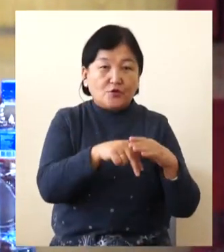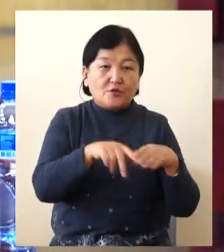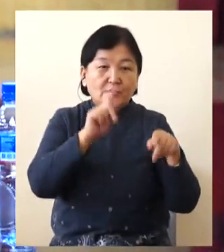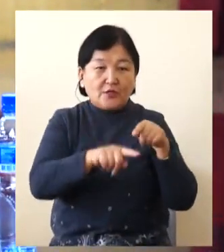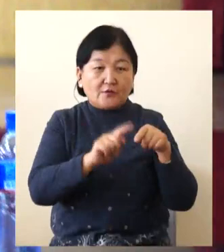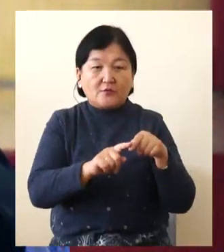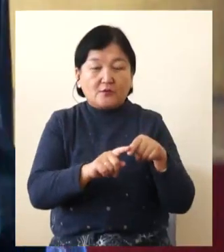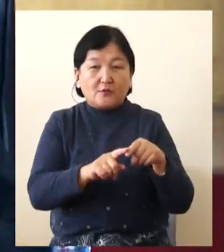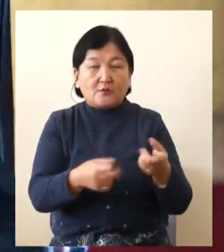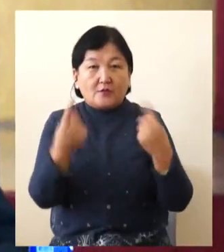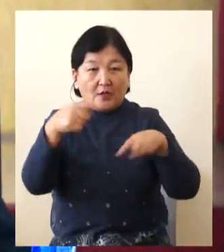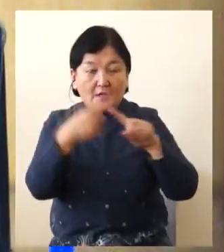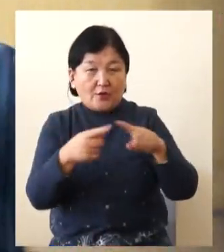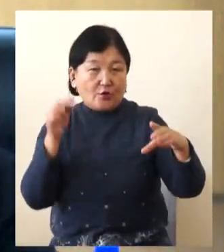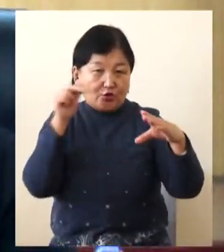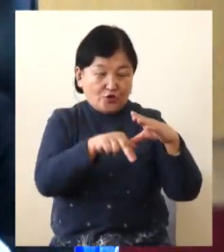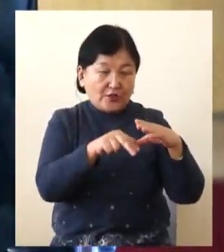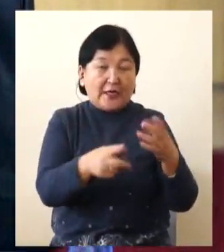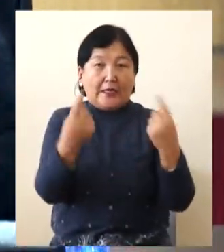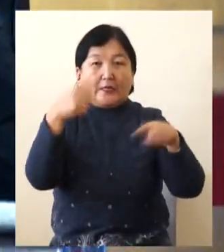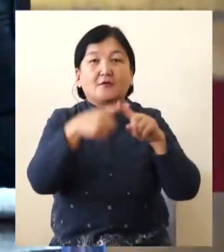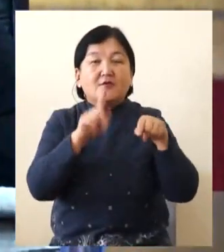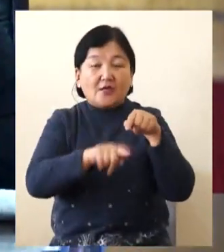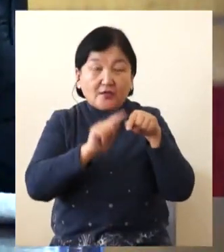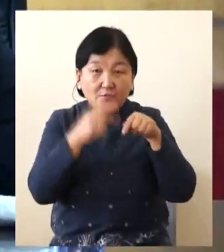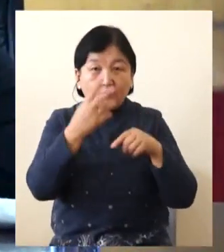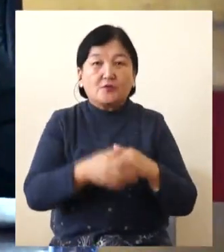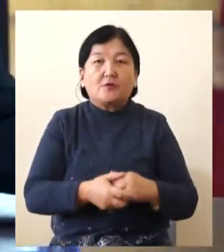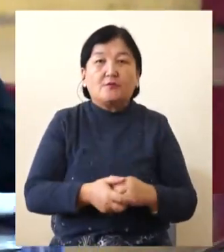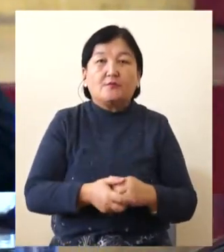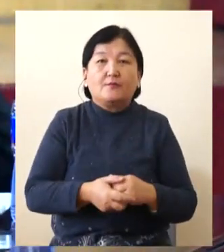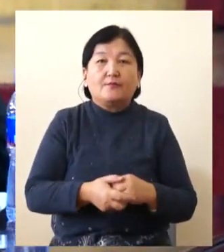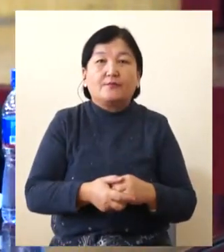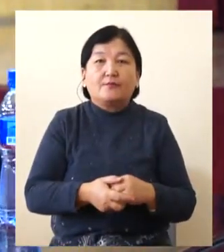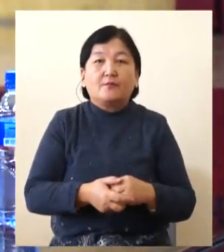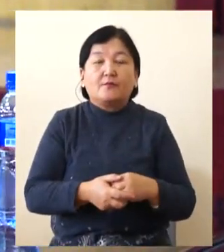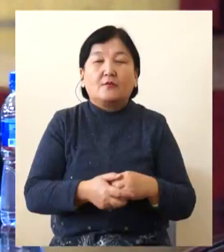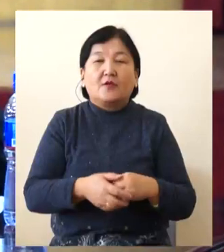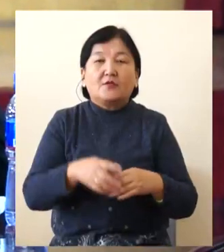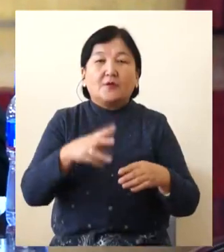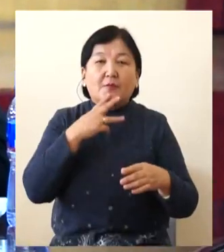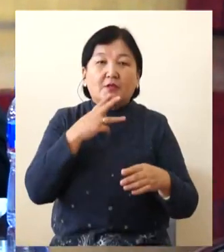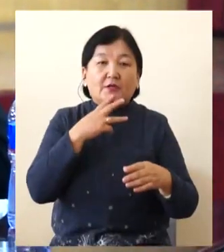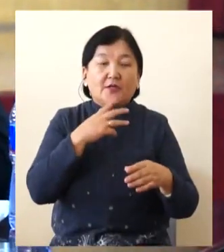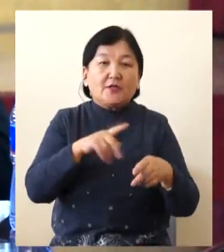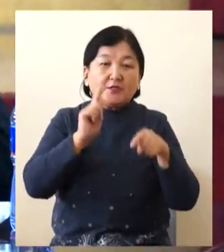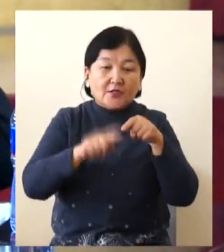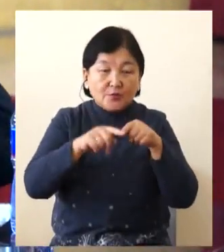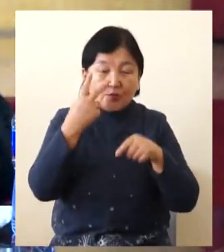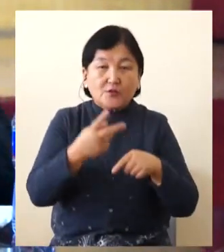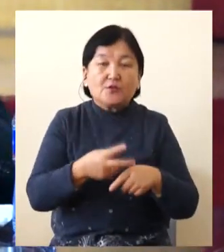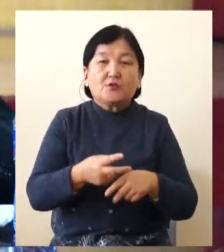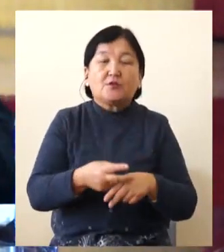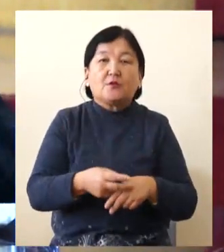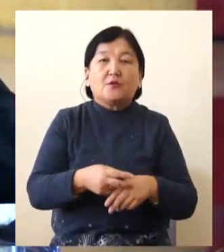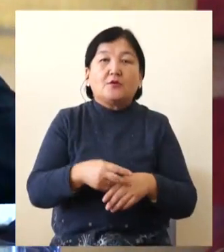байхгүй. Ахаад орсон ч ахаад шалгацсан байх. Тэгээд ингээд хараадсан банк хүн ингээд мэдээллийн нэг газар шалгаад байгаа байхгүй. Тэгэхээр маань хүн захаа бичих